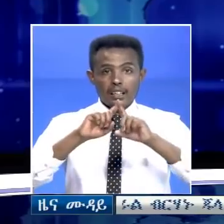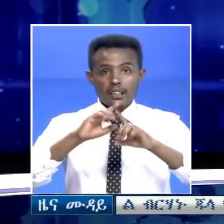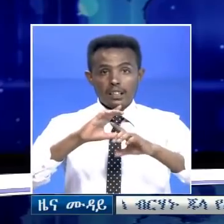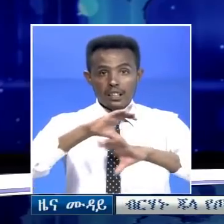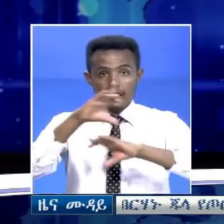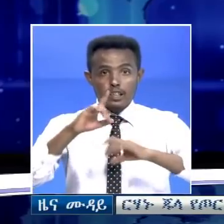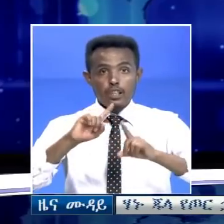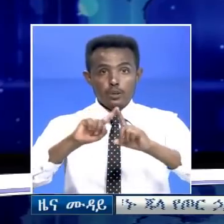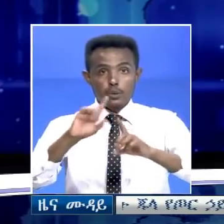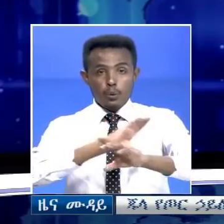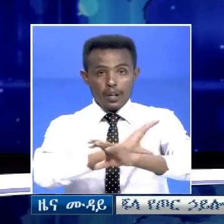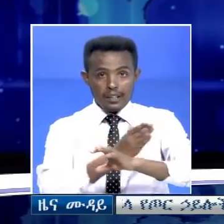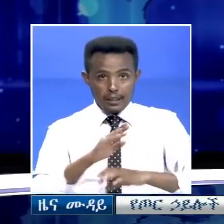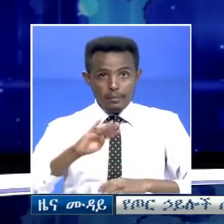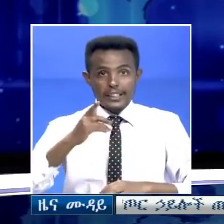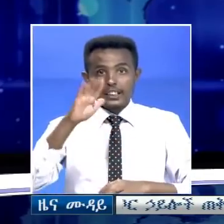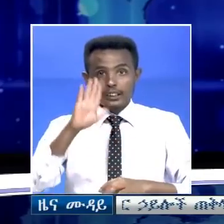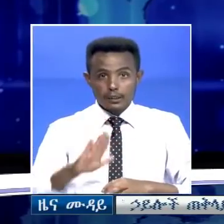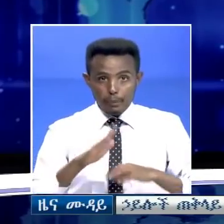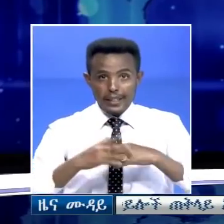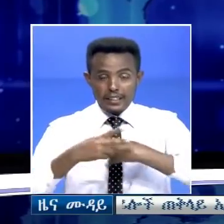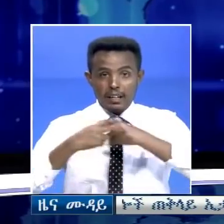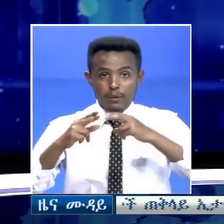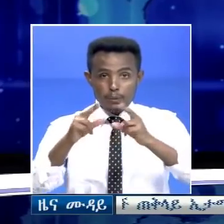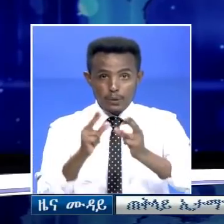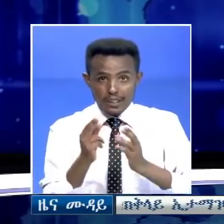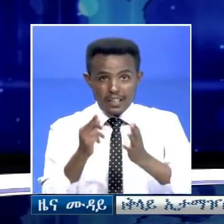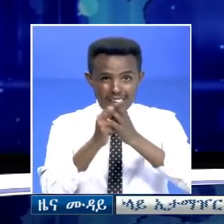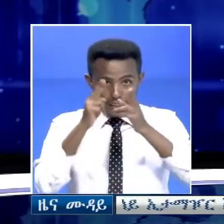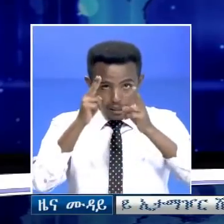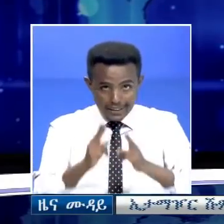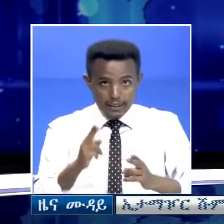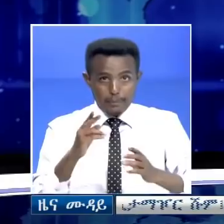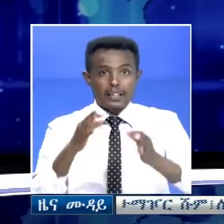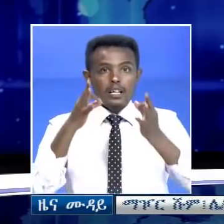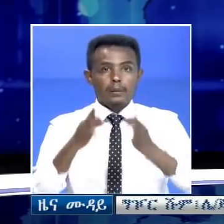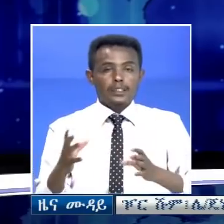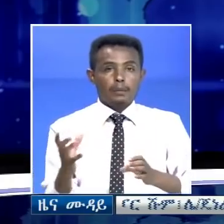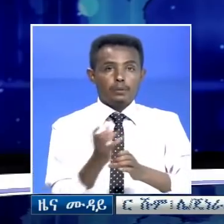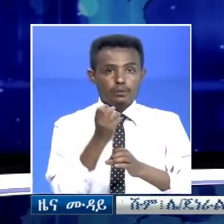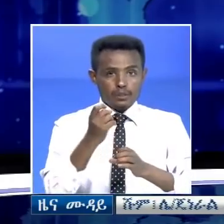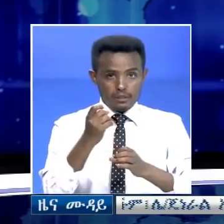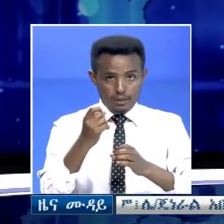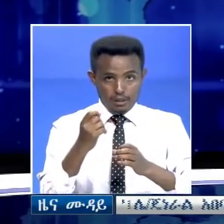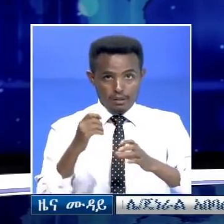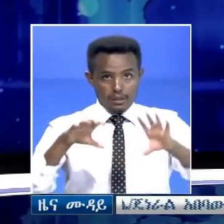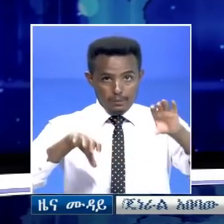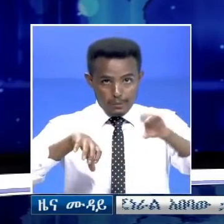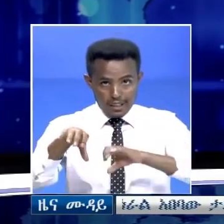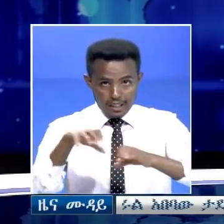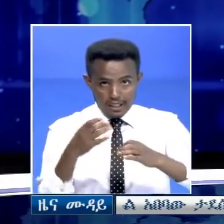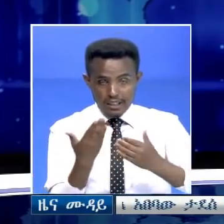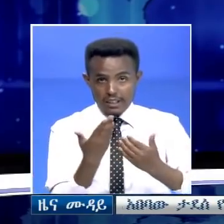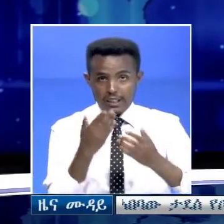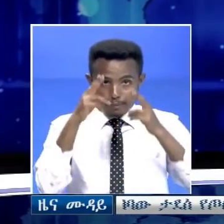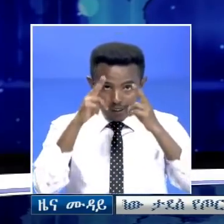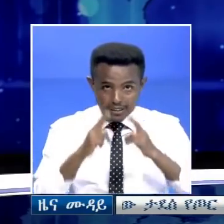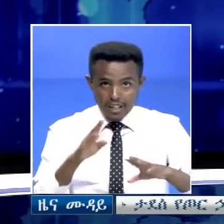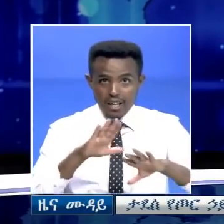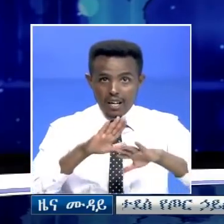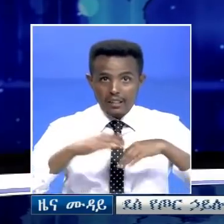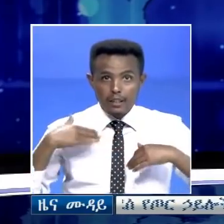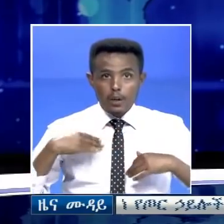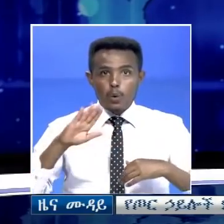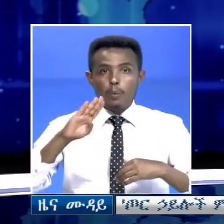የአማራ ክልል ኃይልና ሚሊሻ በዘራፊው ቡድን ትህነግ ላይ ህግን የማስከበር እርምጃ በመውሰድ ላይ ይገኛል። የተወሰደ ባለው ህግን